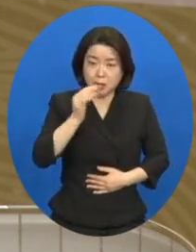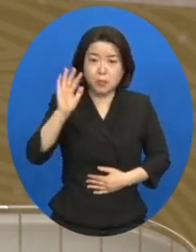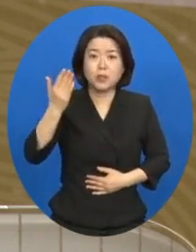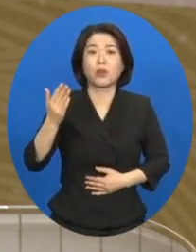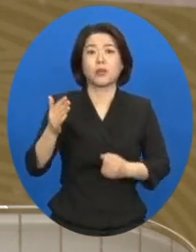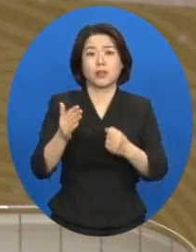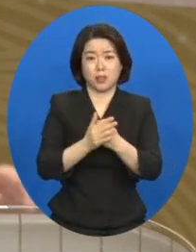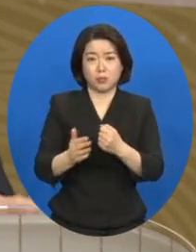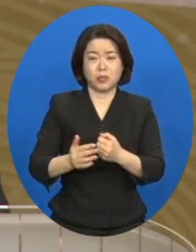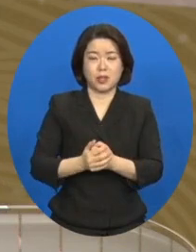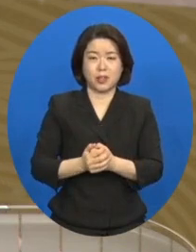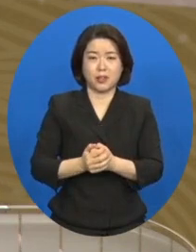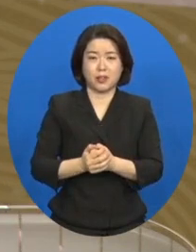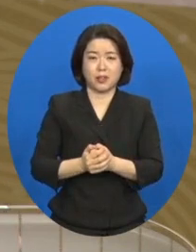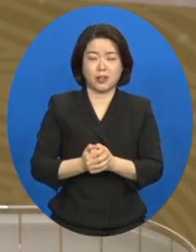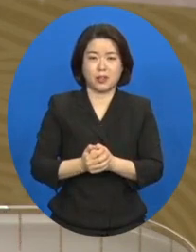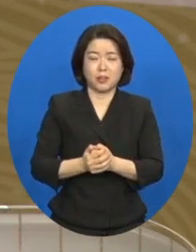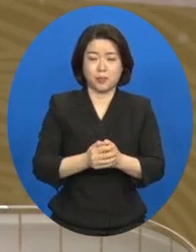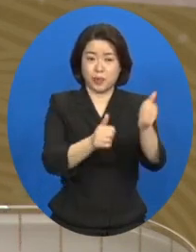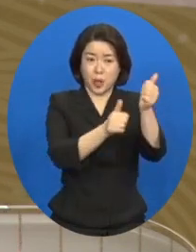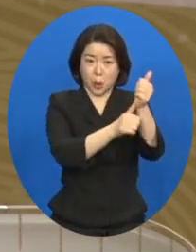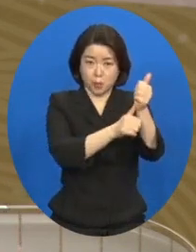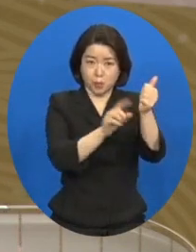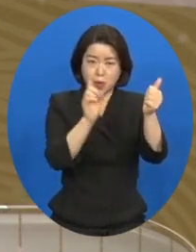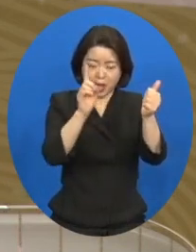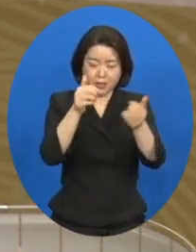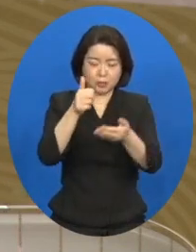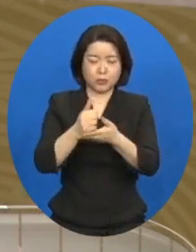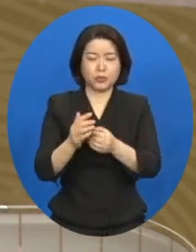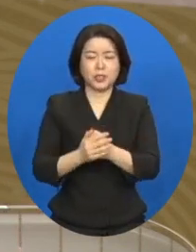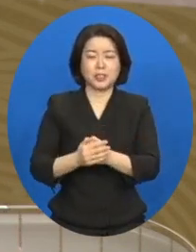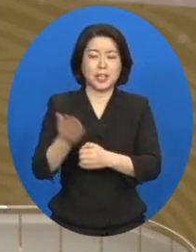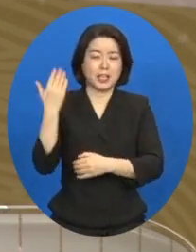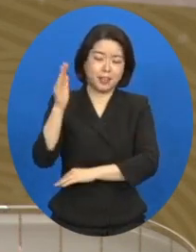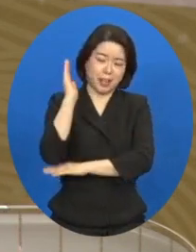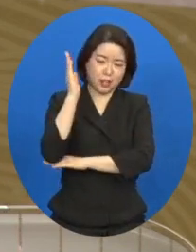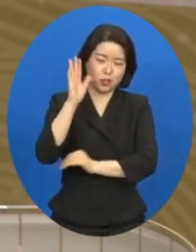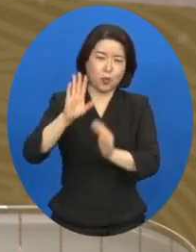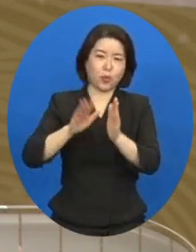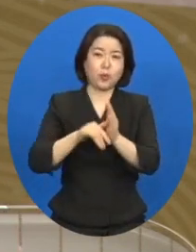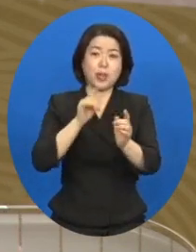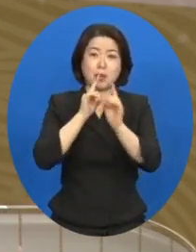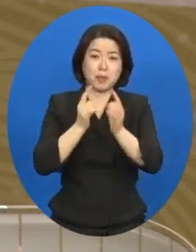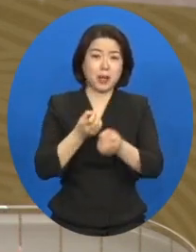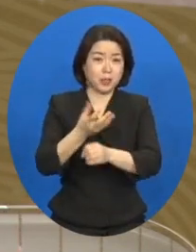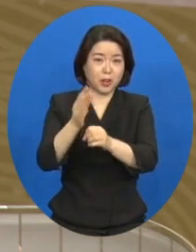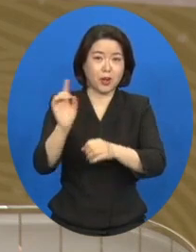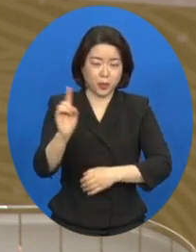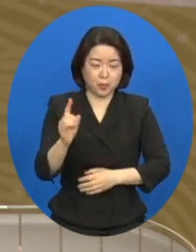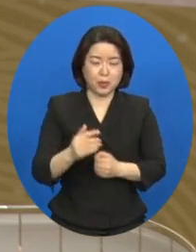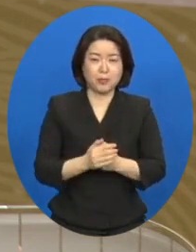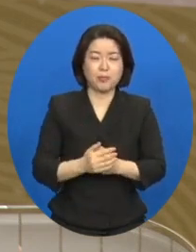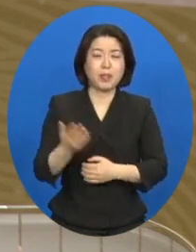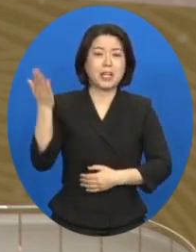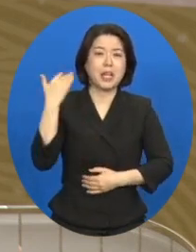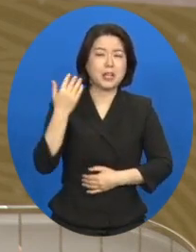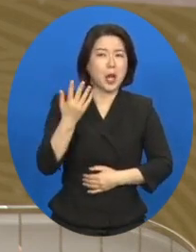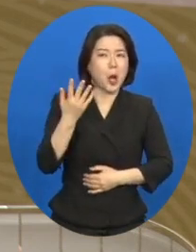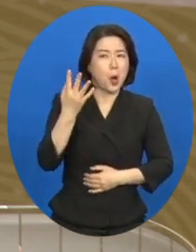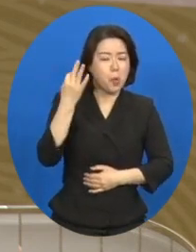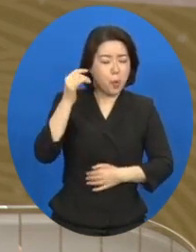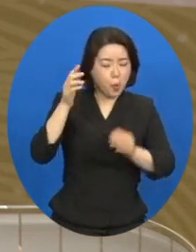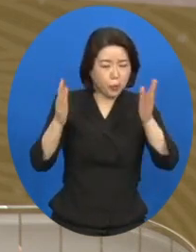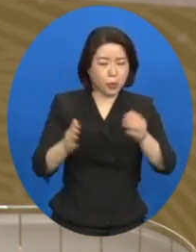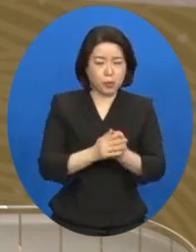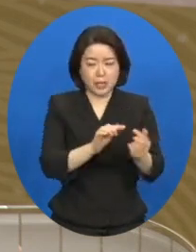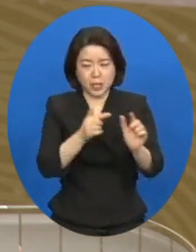되셨으니까. 부목사님 한 분이 설교 때 이렇게 말씀하셨습니다. 저는 지난 몇 주 동안